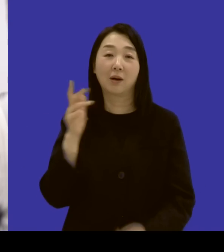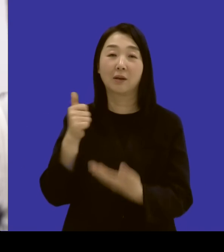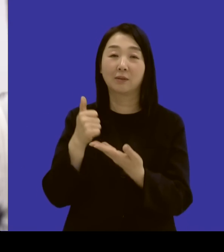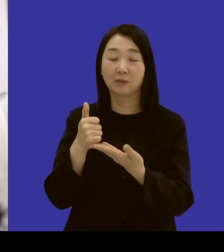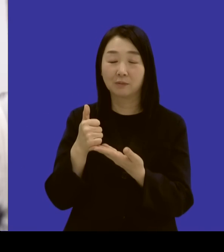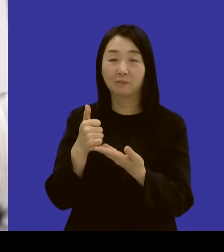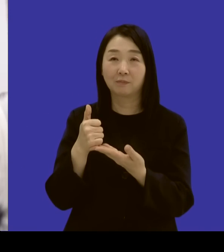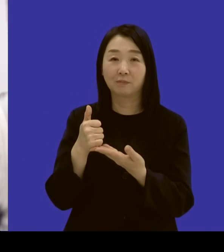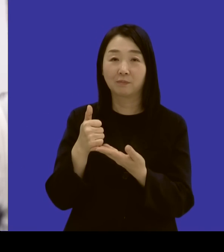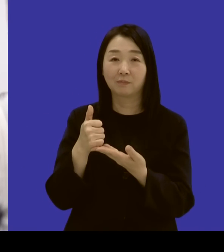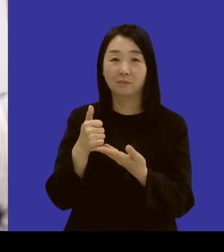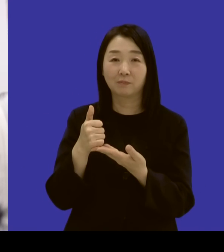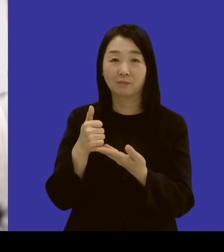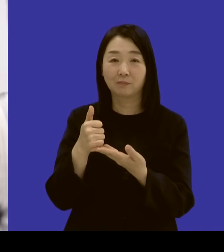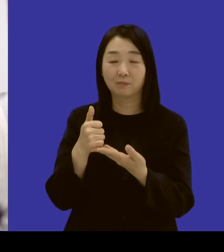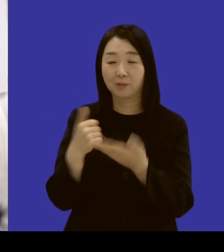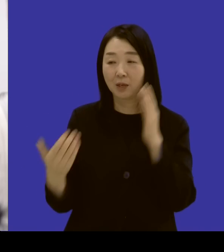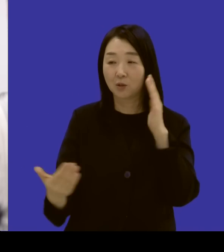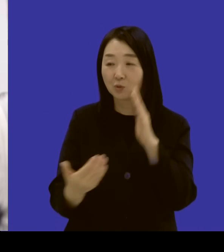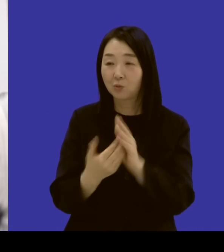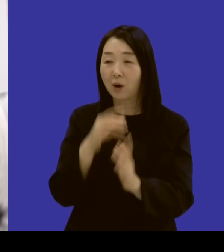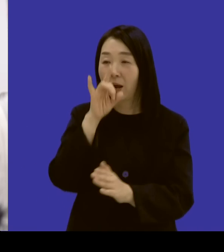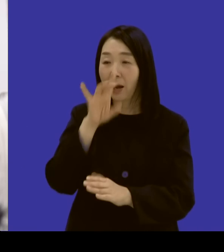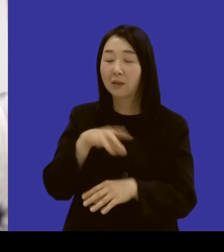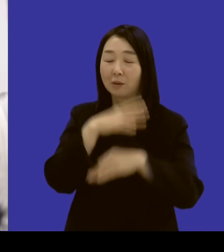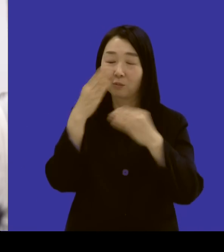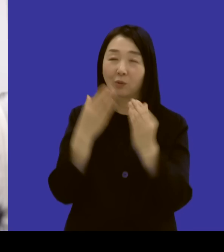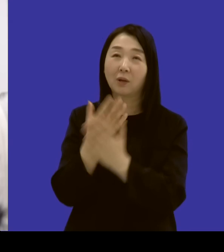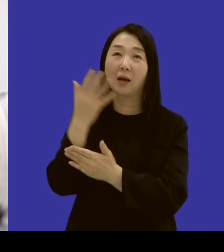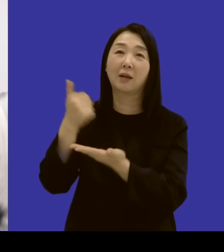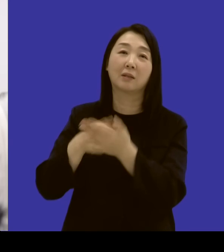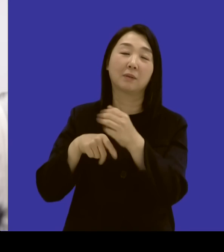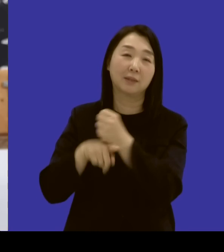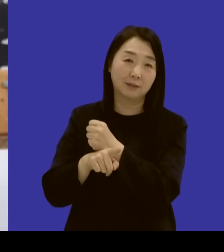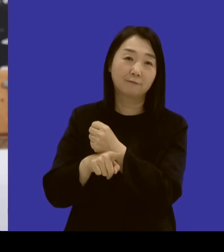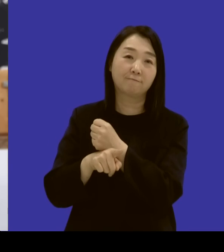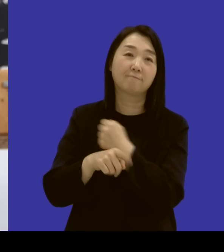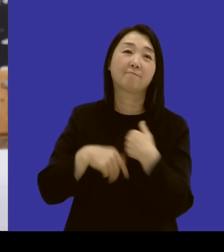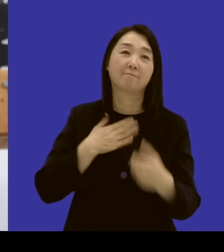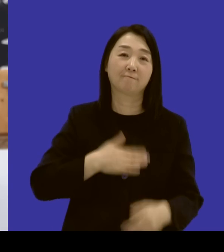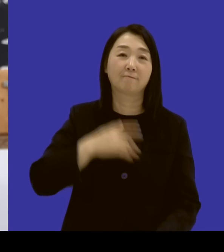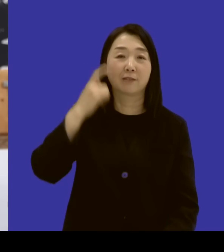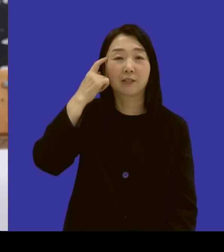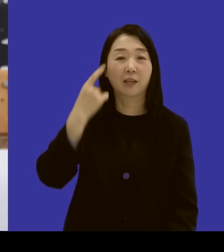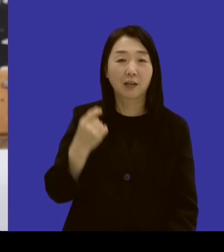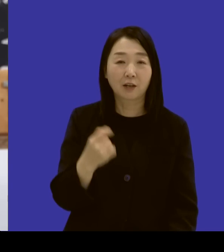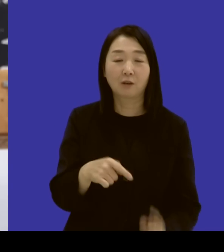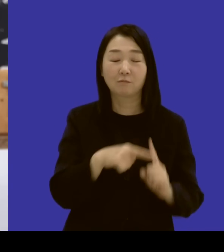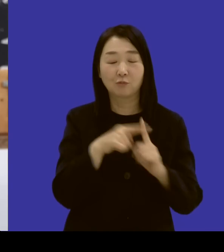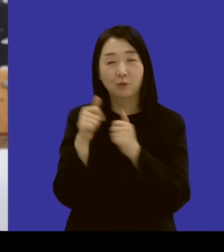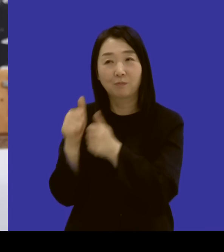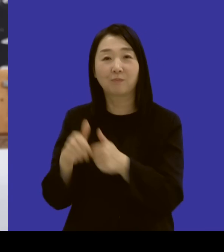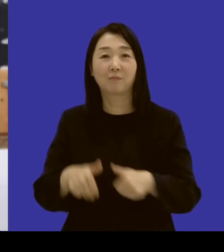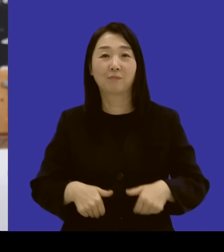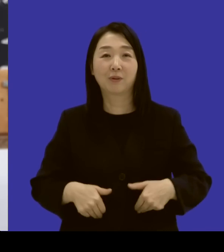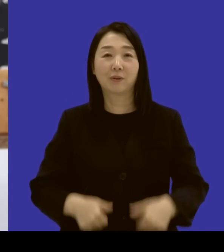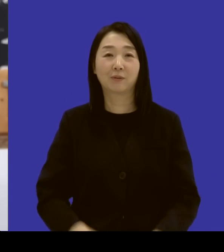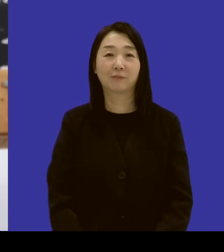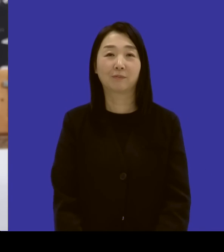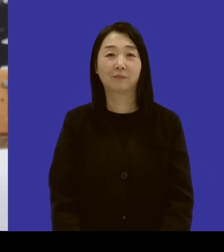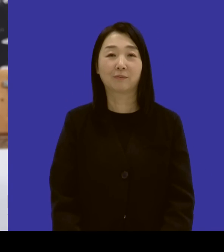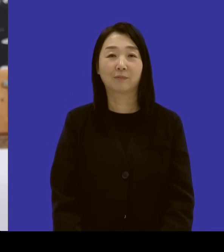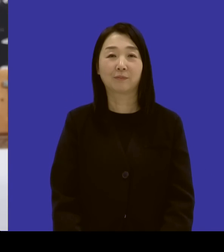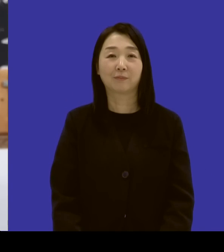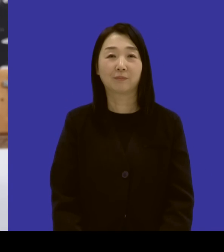하나님이 모든 거가 성취되고 안 되는 게 다 하나님의 뜻이라는 걸로 생각하고 무조건 따라가야 되는구나.